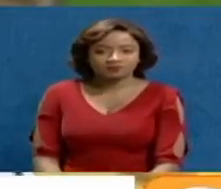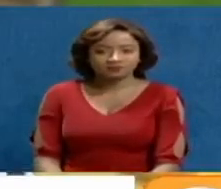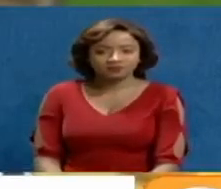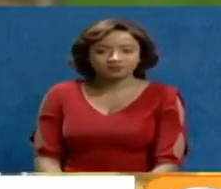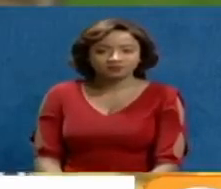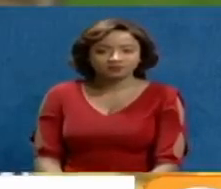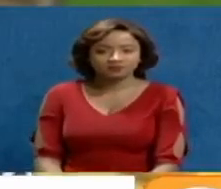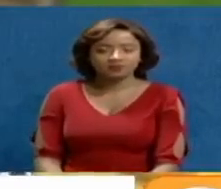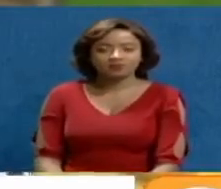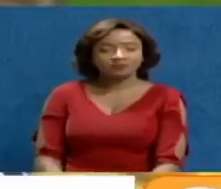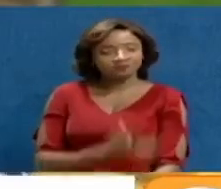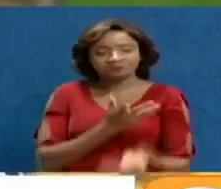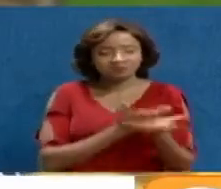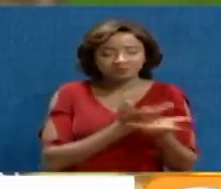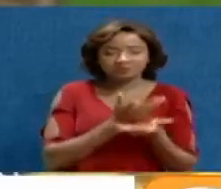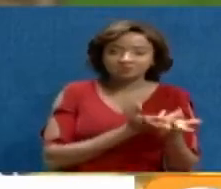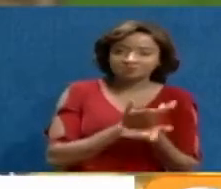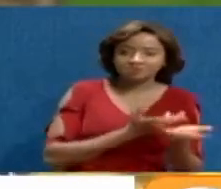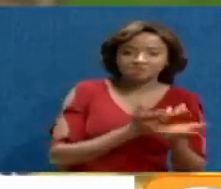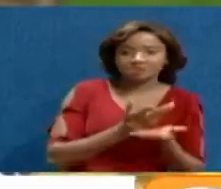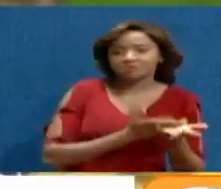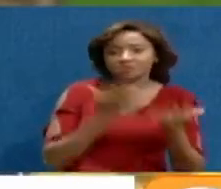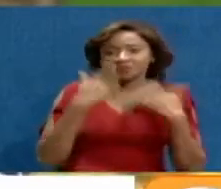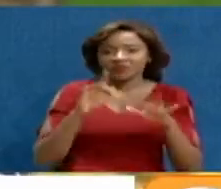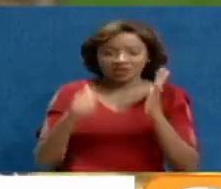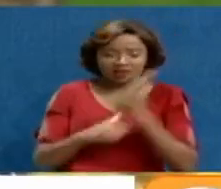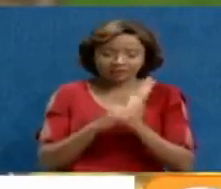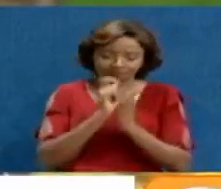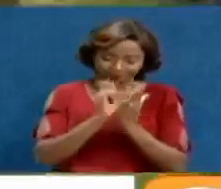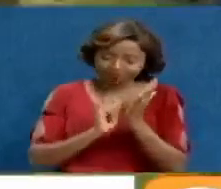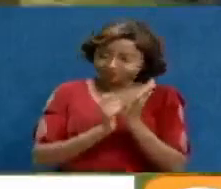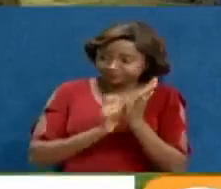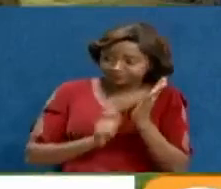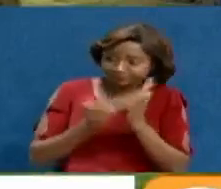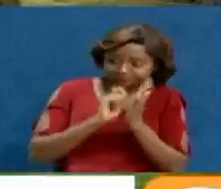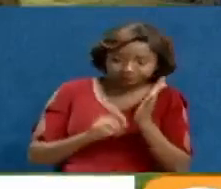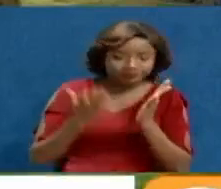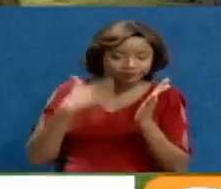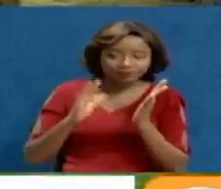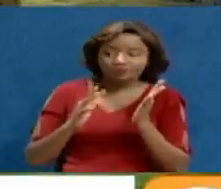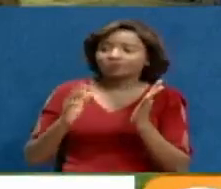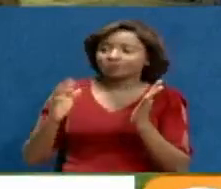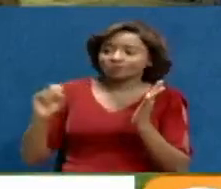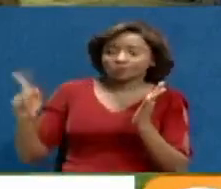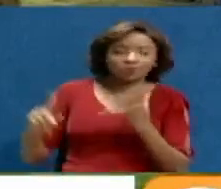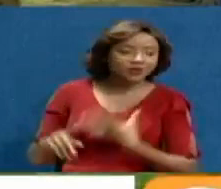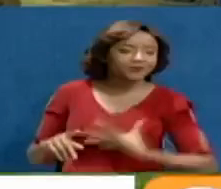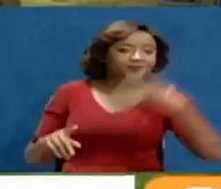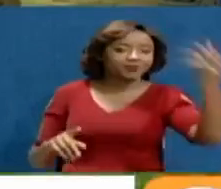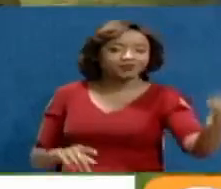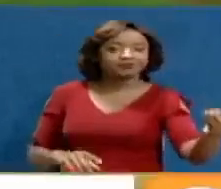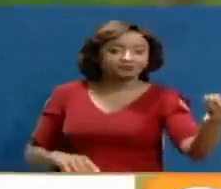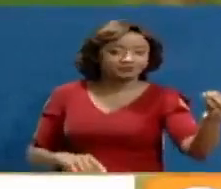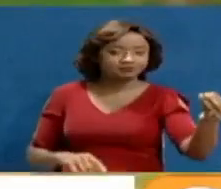nje. Wakatuongelesha. Wakaandika tu majina. Baada ya kuandika majina na wakatoka,